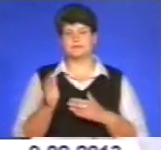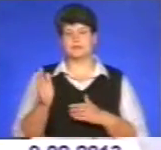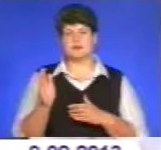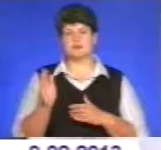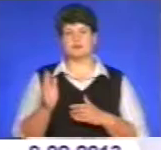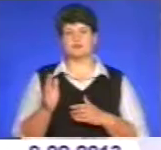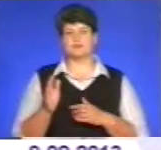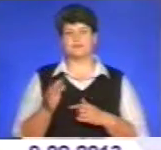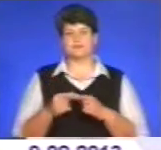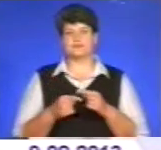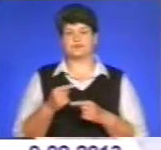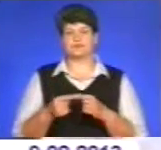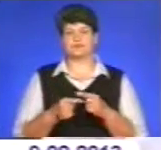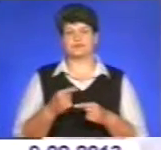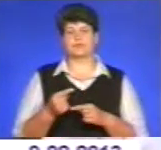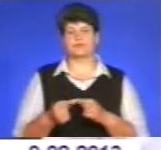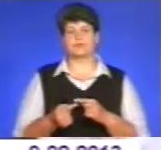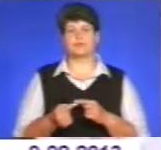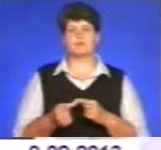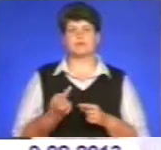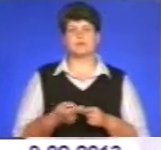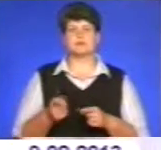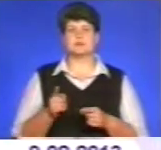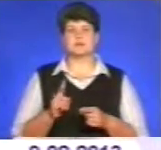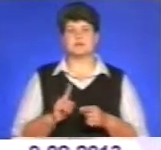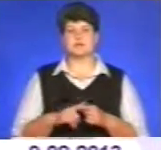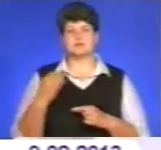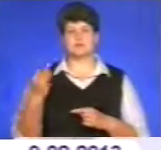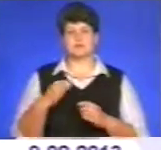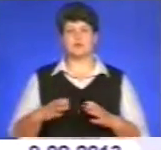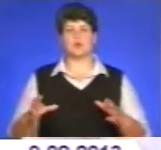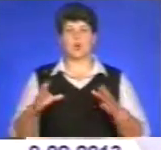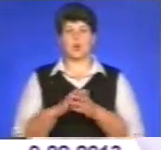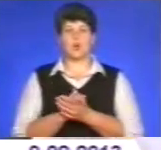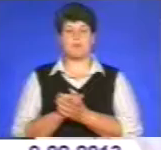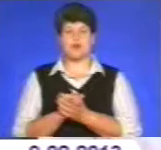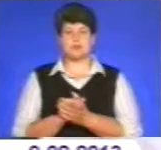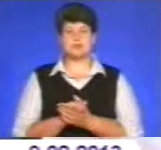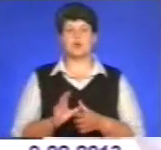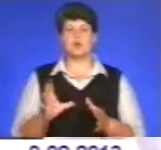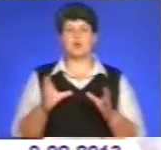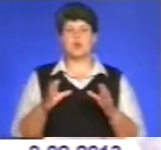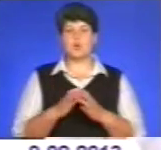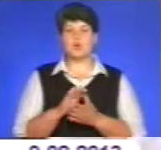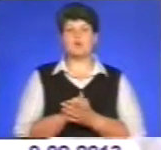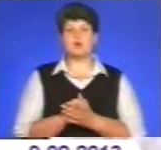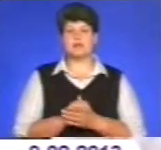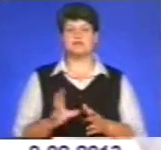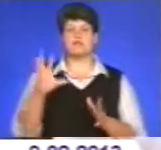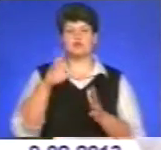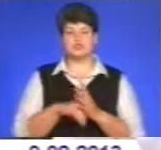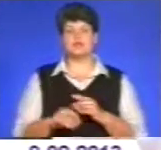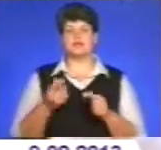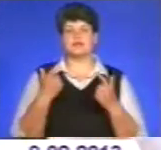проводцями цієї досить цікавої такої корпорації. Корпорація включає в себе